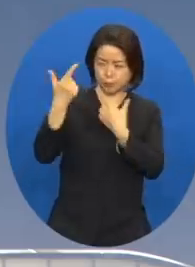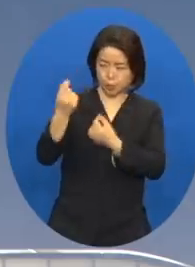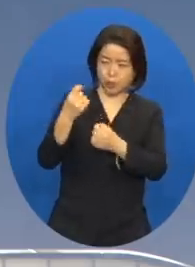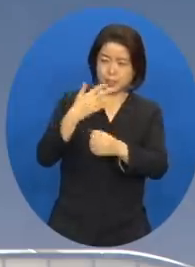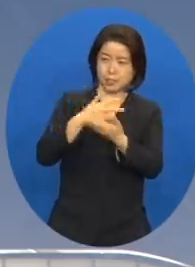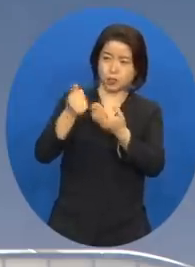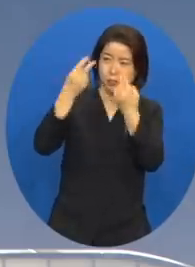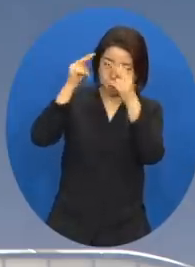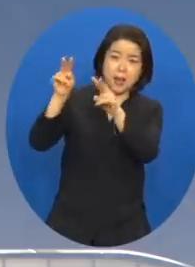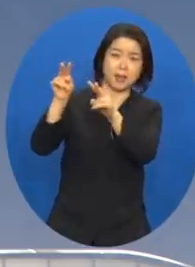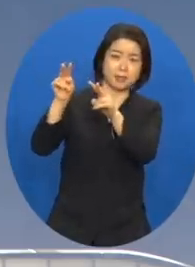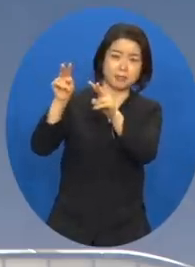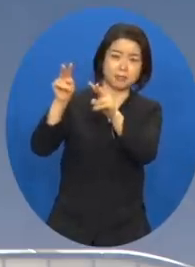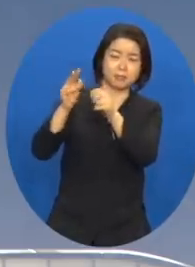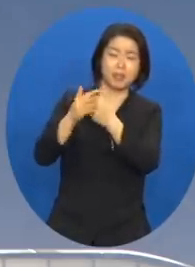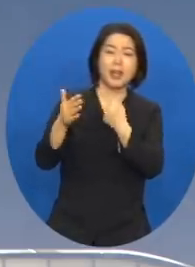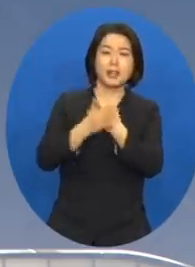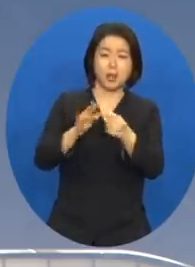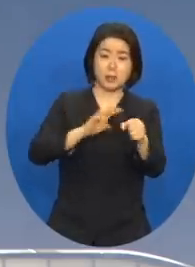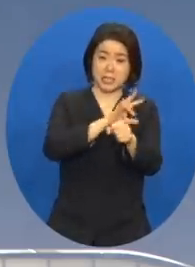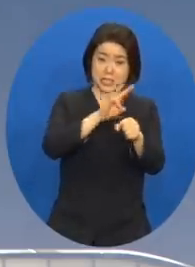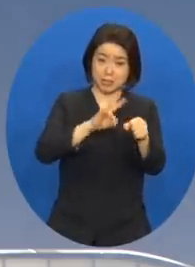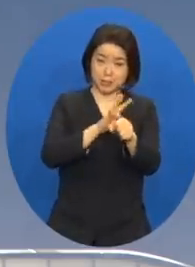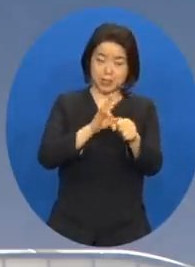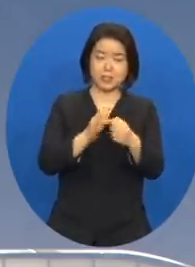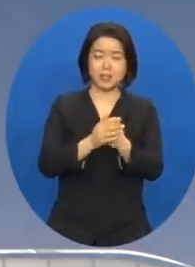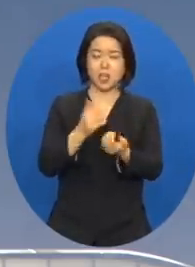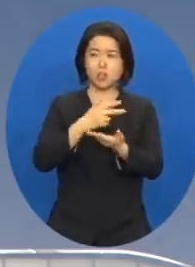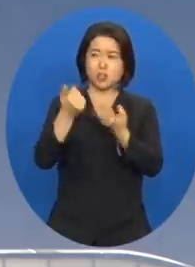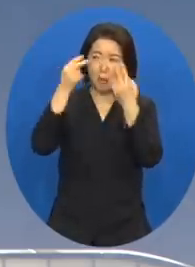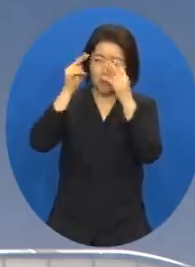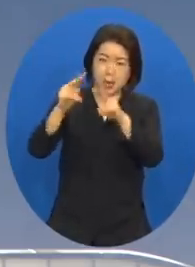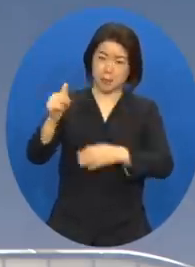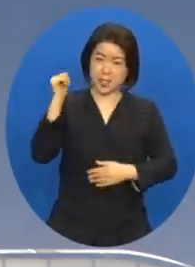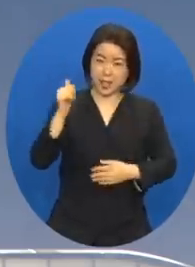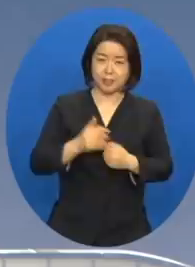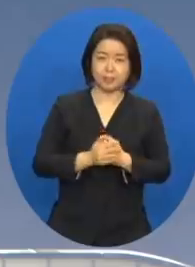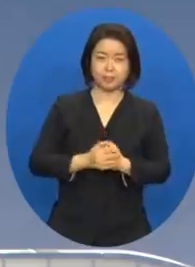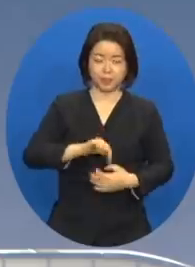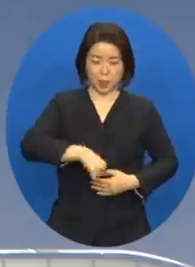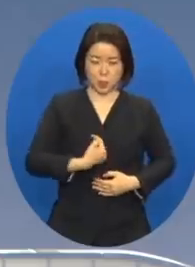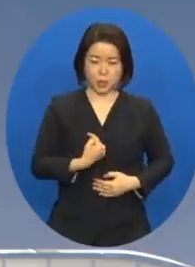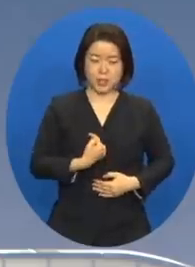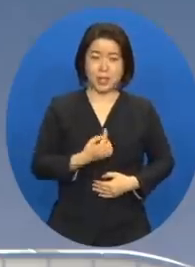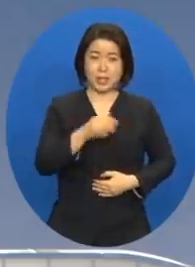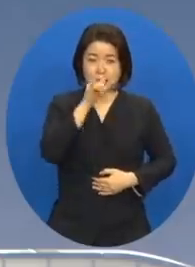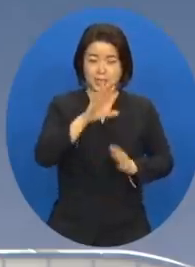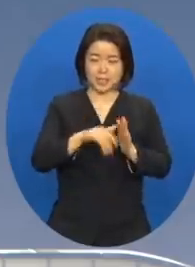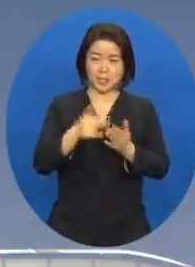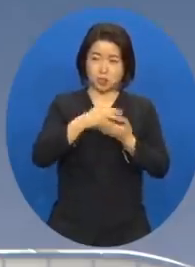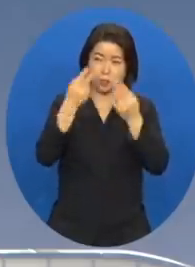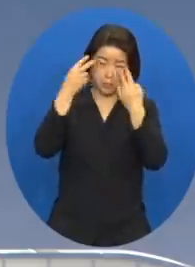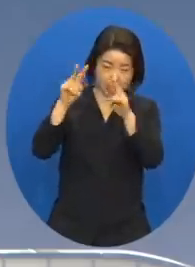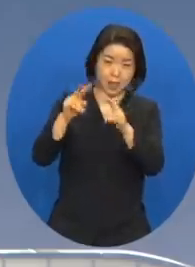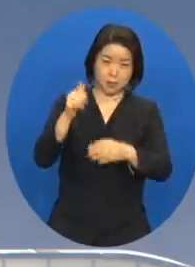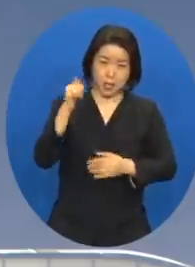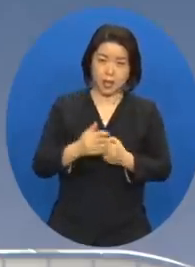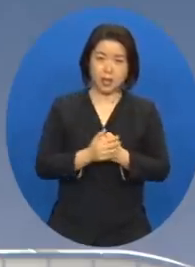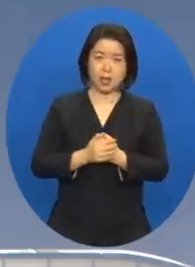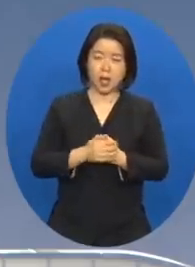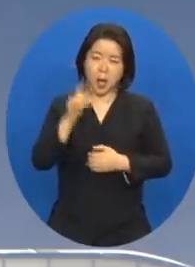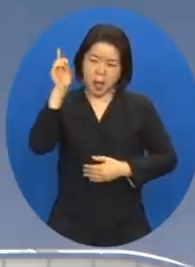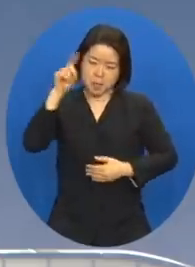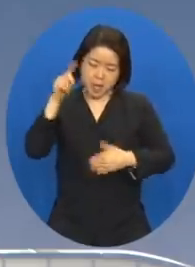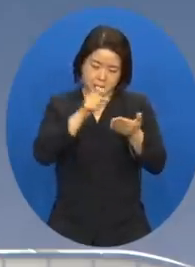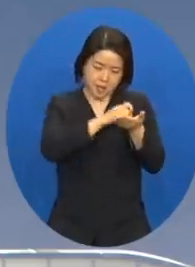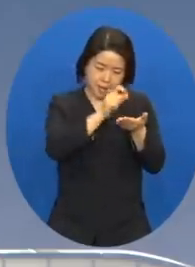바라봐야지. 그래서 24시간 주님 바라보자 그러고, 혼자 있을 때 주님 바라보자 그러고, 그걸 매일 일기를